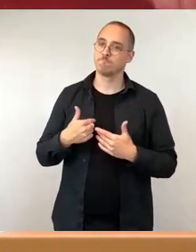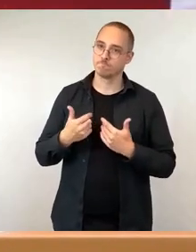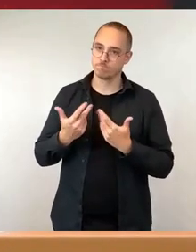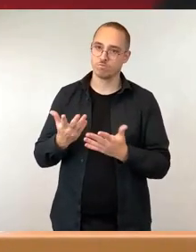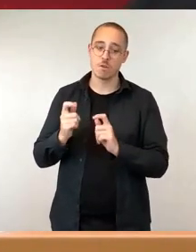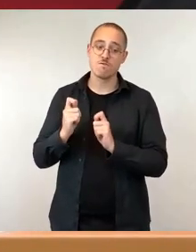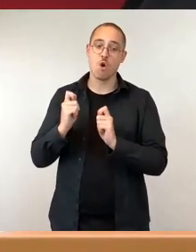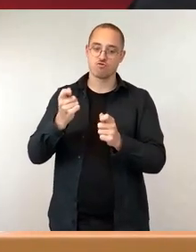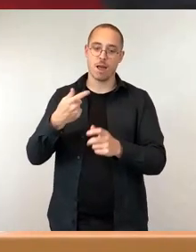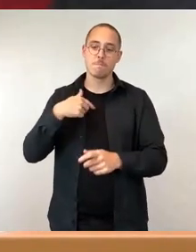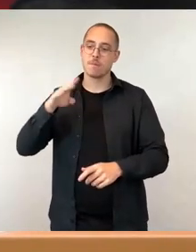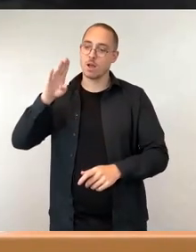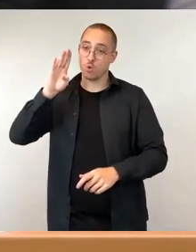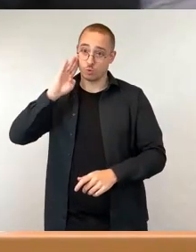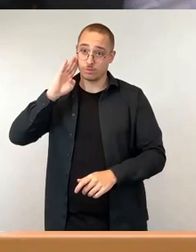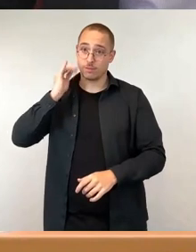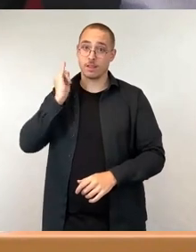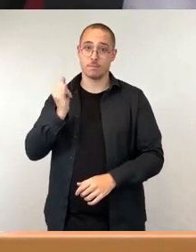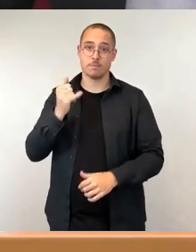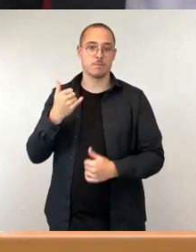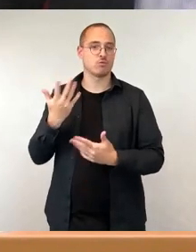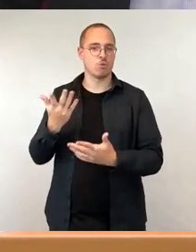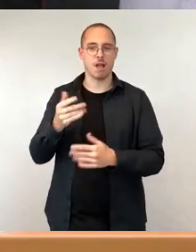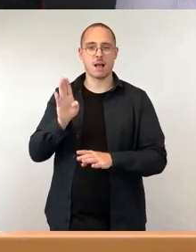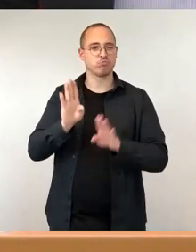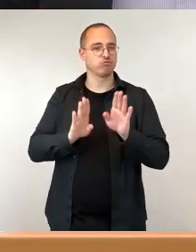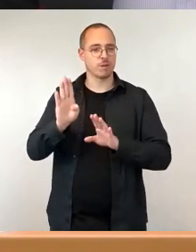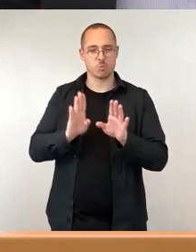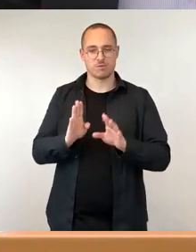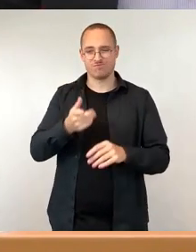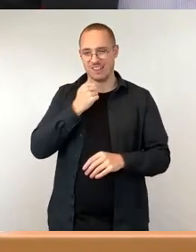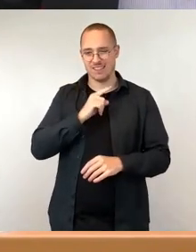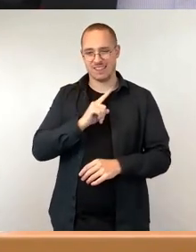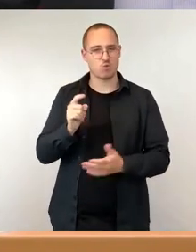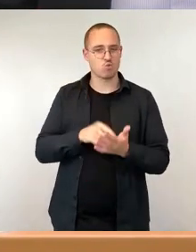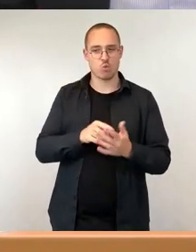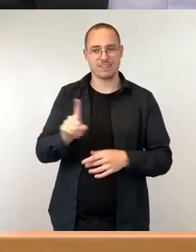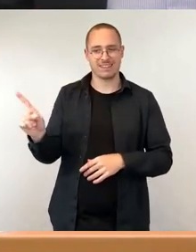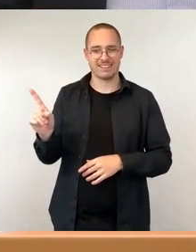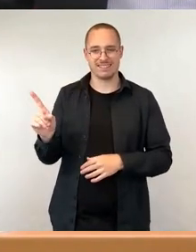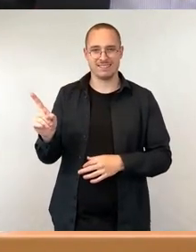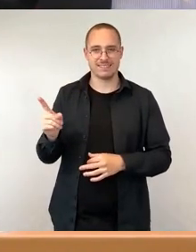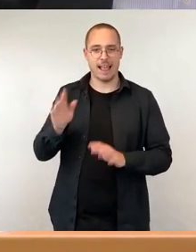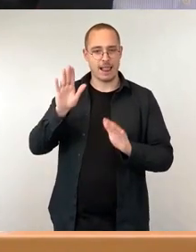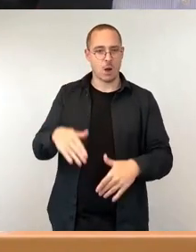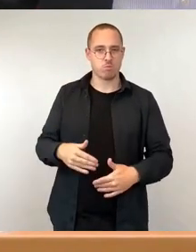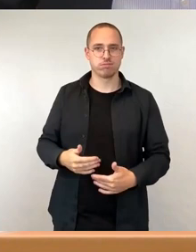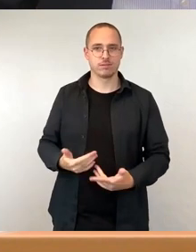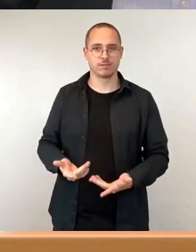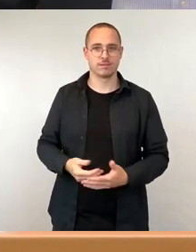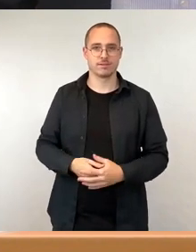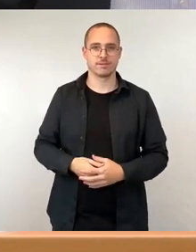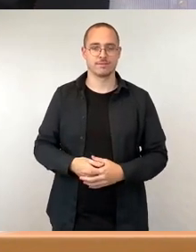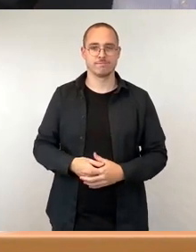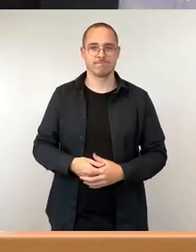Ihnen. Ich werde ihn dennoch nicht zur Abstimmung bringen, weil er nicht zulässig ist, weil es dann eben, doch ist er. Sonst würde